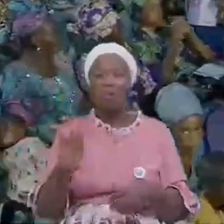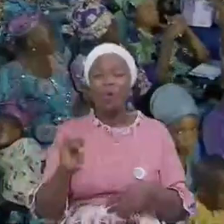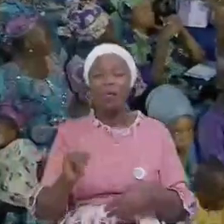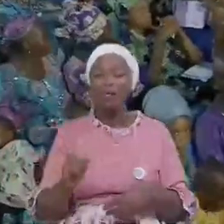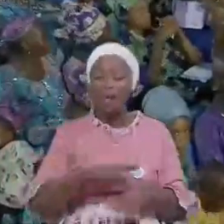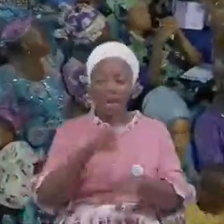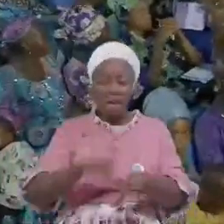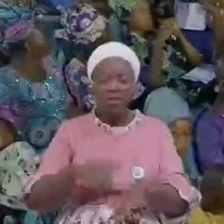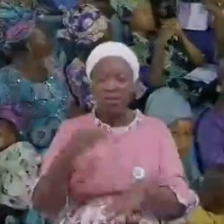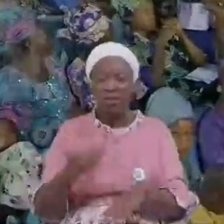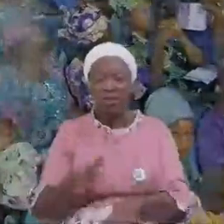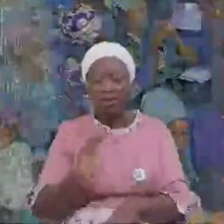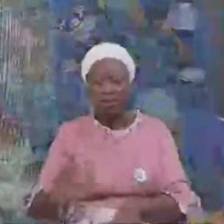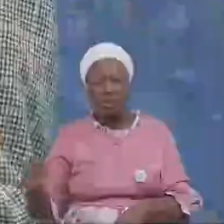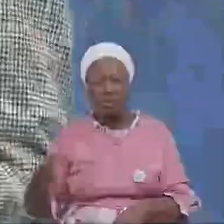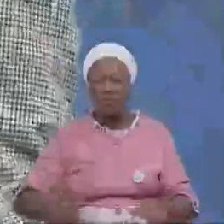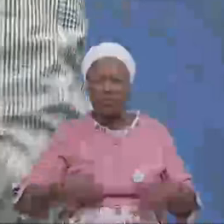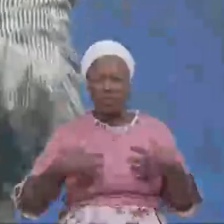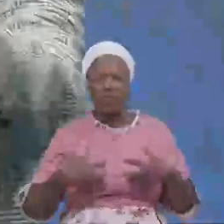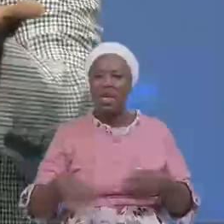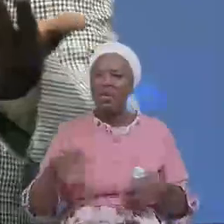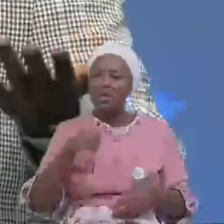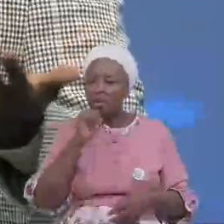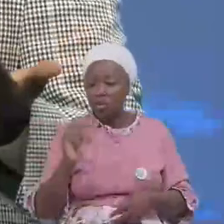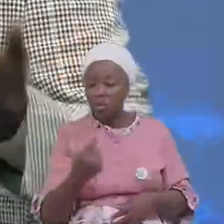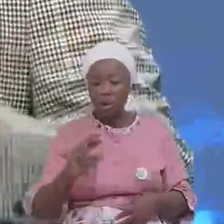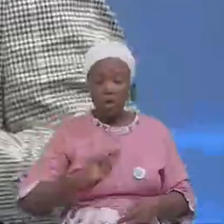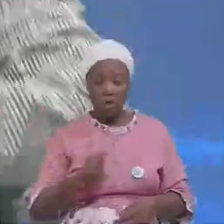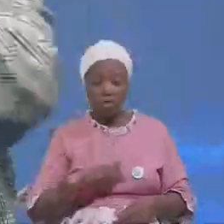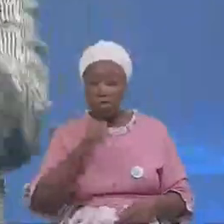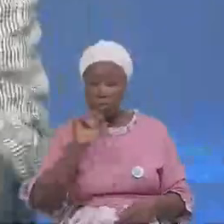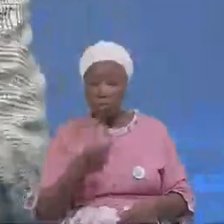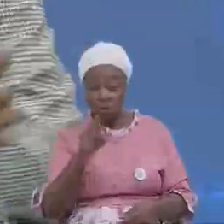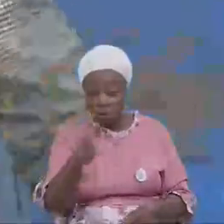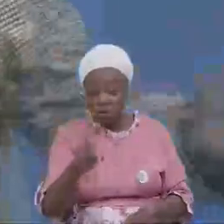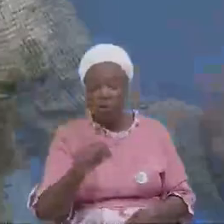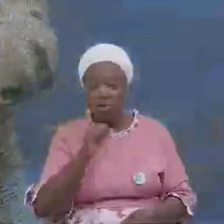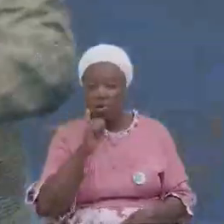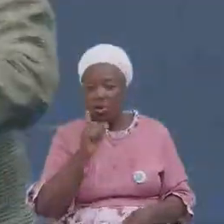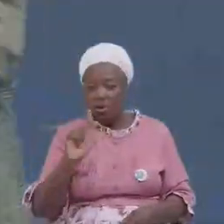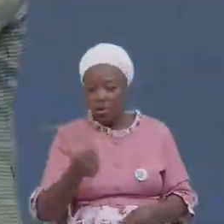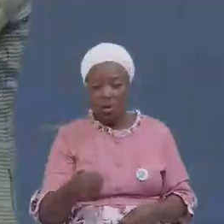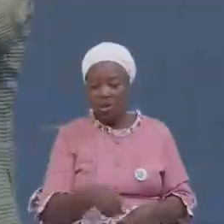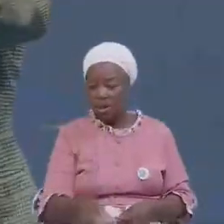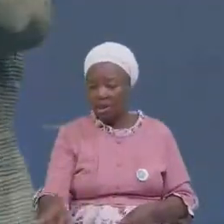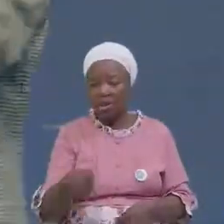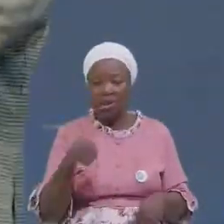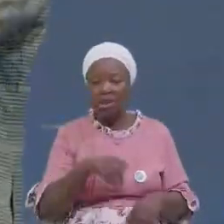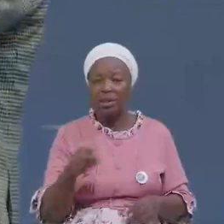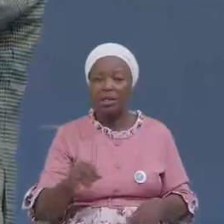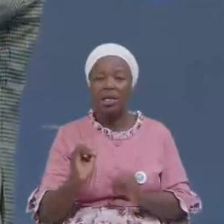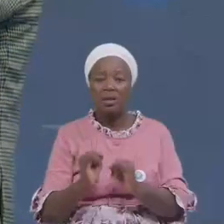enfants de colère. Non seulement nous, pas seulement vous, pas seulement tel individu